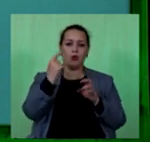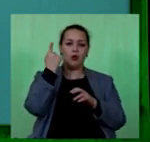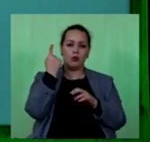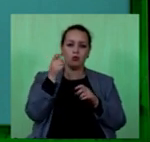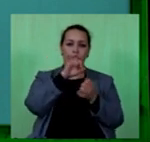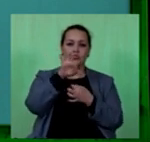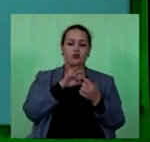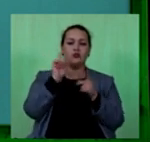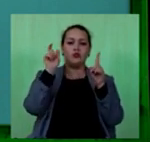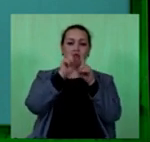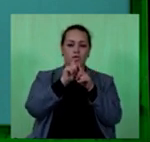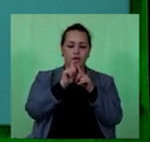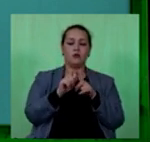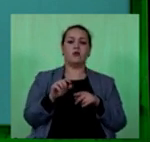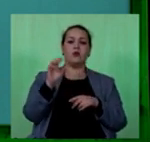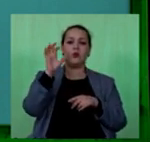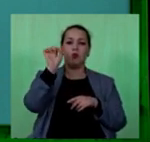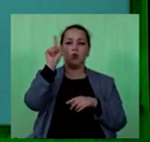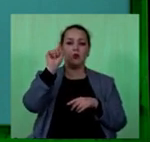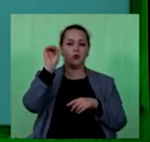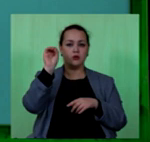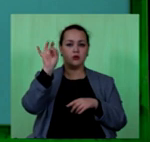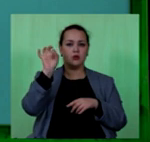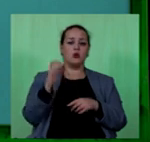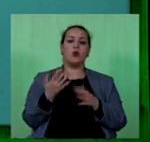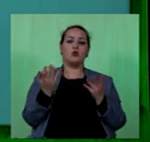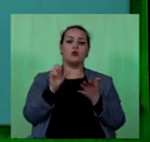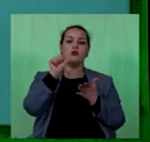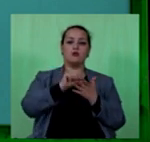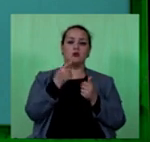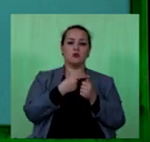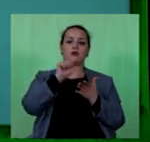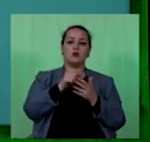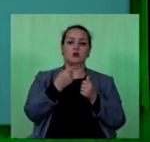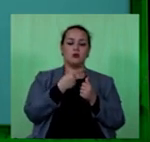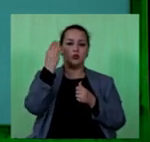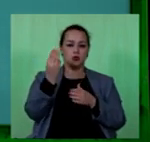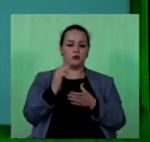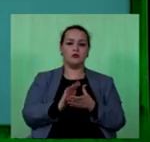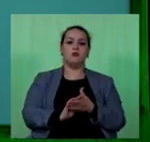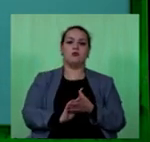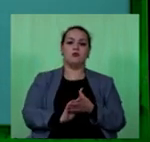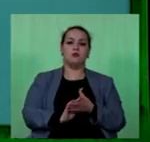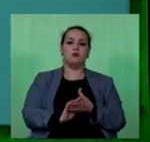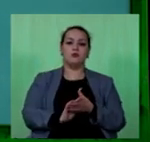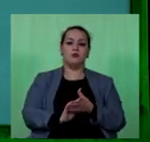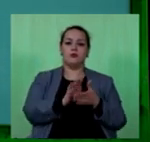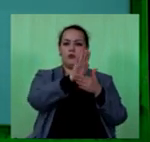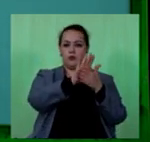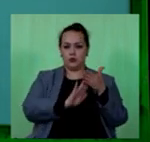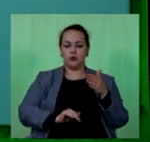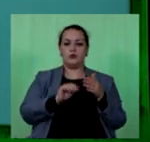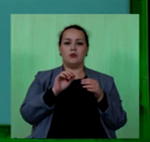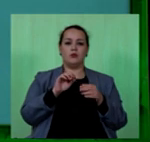лишнее слово слово озеро которая является именем существительным продолжаем